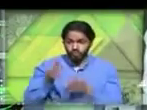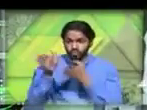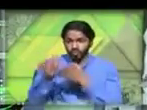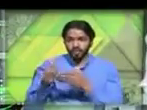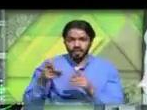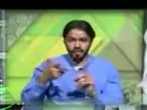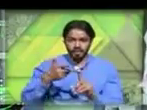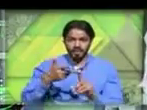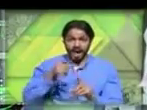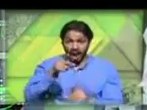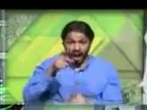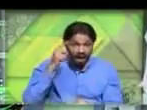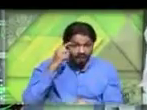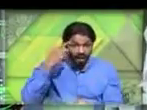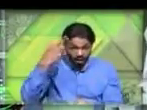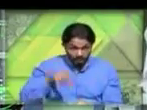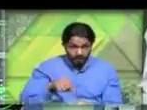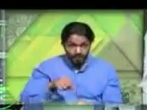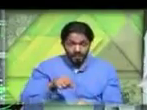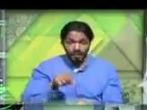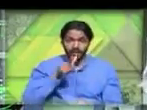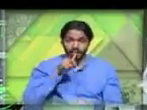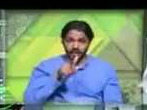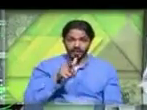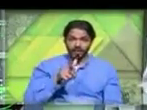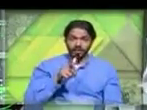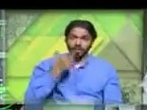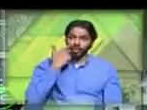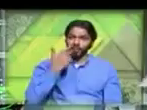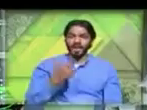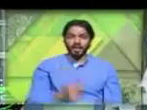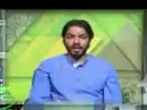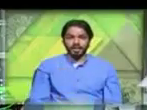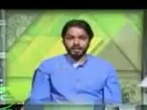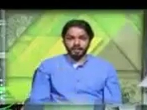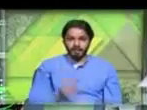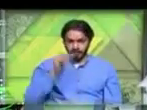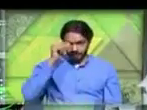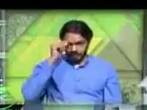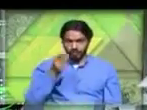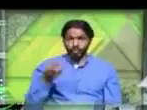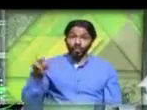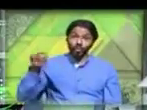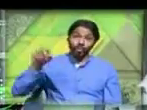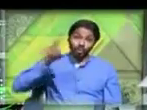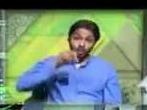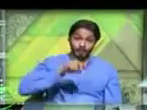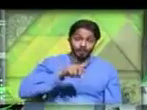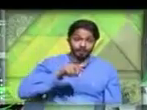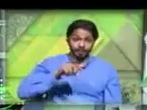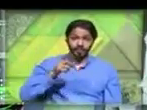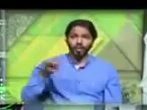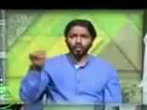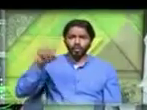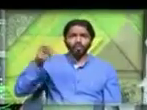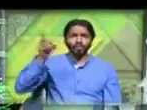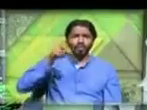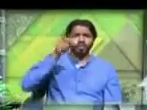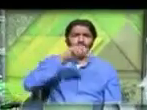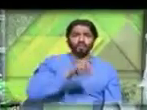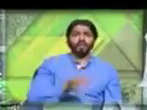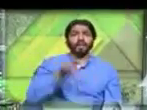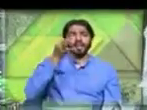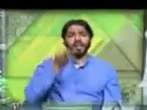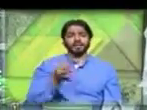من الحرام. هل تعلم أنه لا تمضي ليلة، أنا أعي ما أقول، لا تمضي ليلة علينا في هذه الليالي